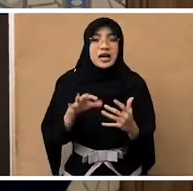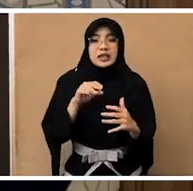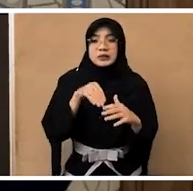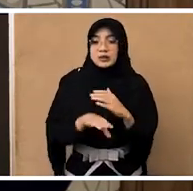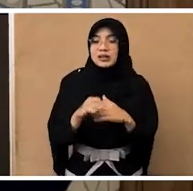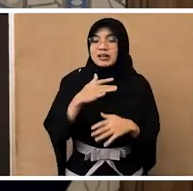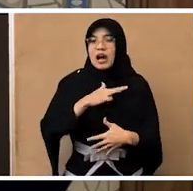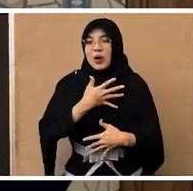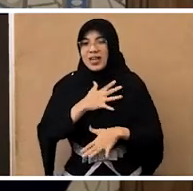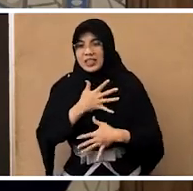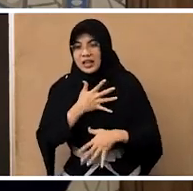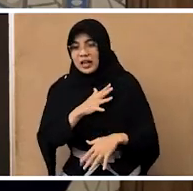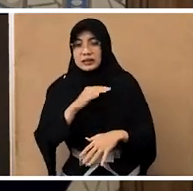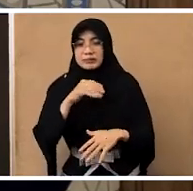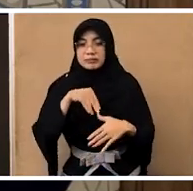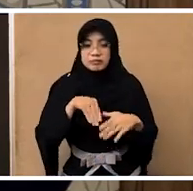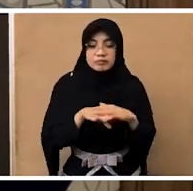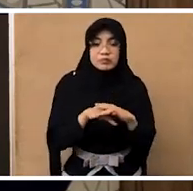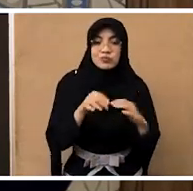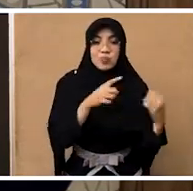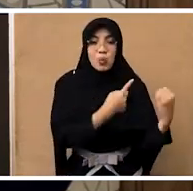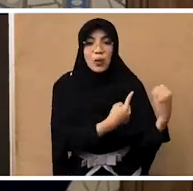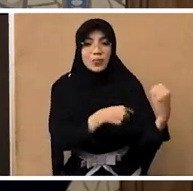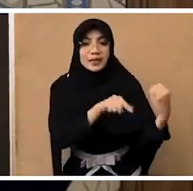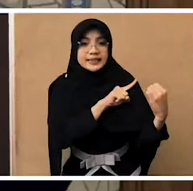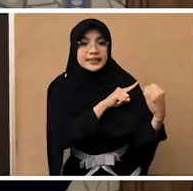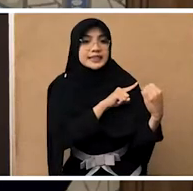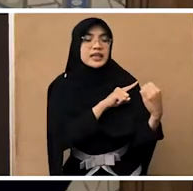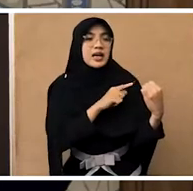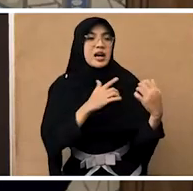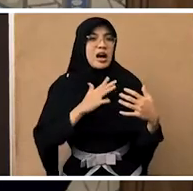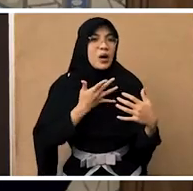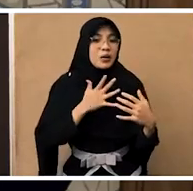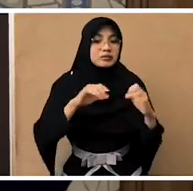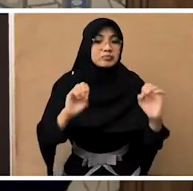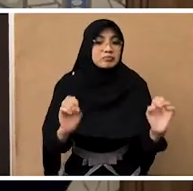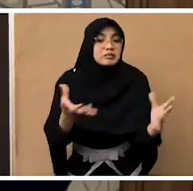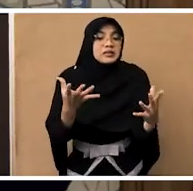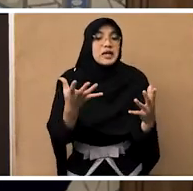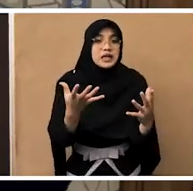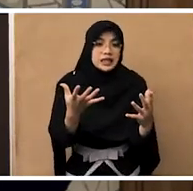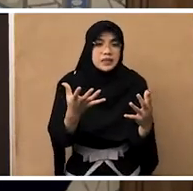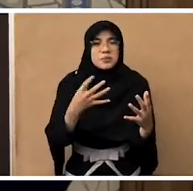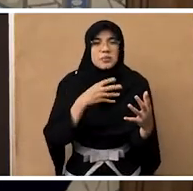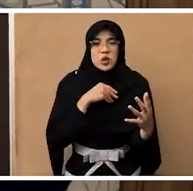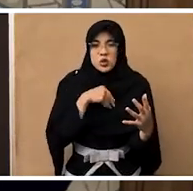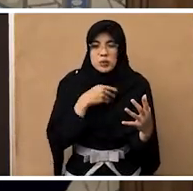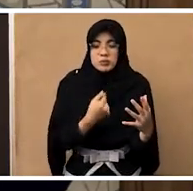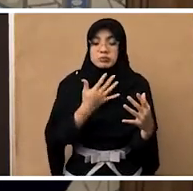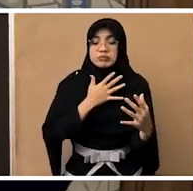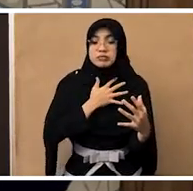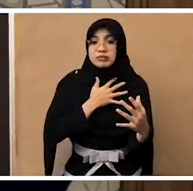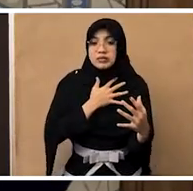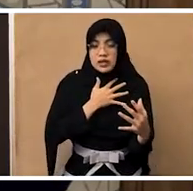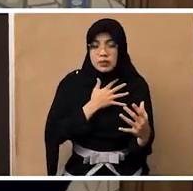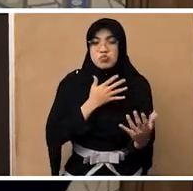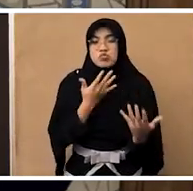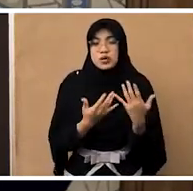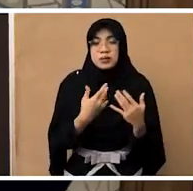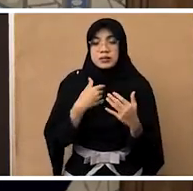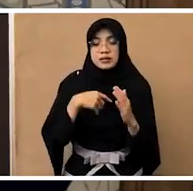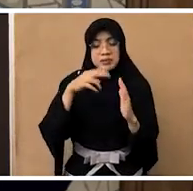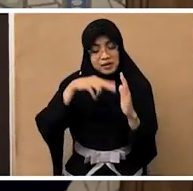kekhawatiran yang tersembunyi potensi yang yang eee khawatir terjadi ya jadi saya bisa